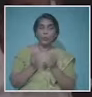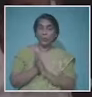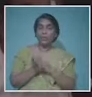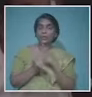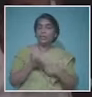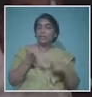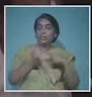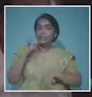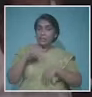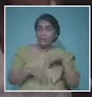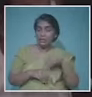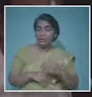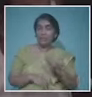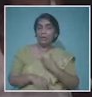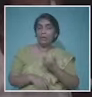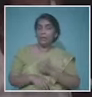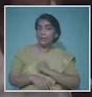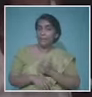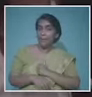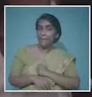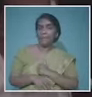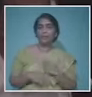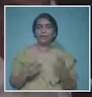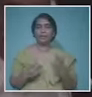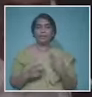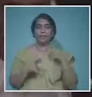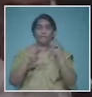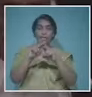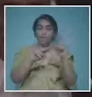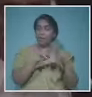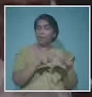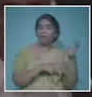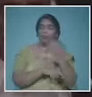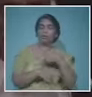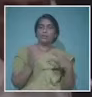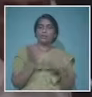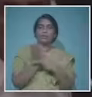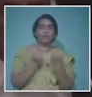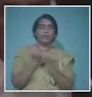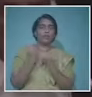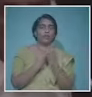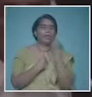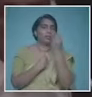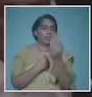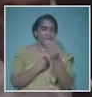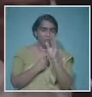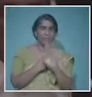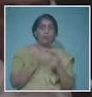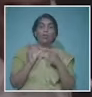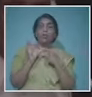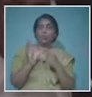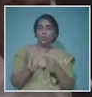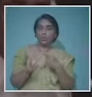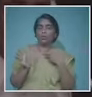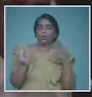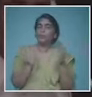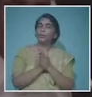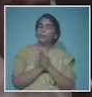ඡන්ද තමන්ගේ මනාප තමන්ගේ හිතවතුන් මිත්‍රයන් මත මේ සමෘද්ධිය ලබා දෙනවා කියන කාර්යය මම උත්තරෙත් එකම